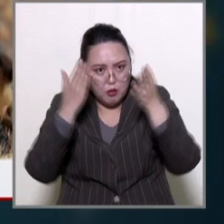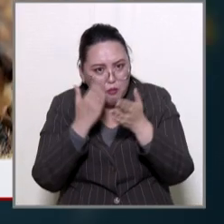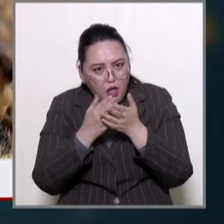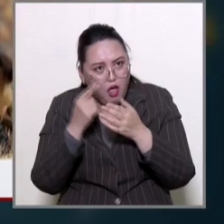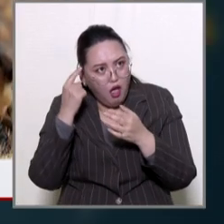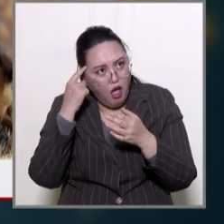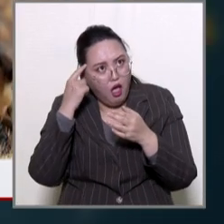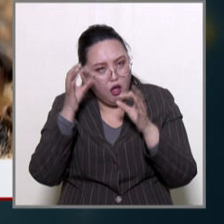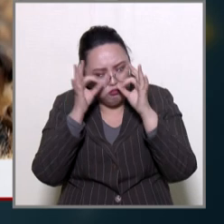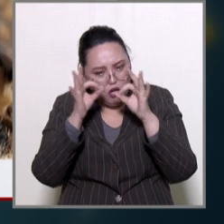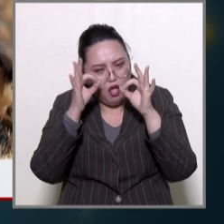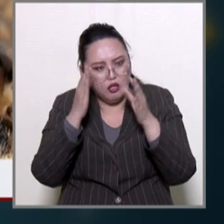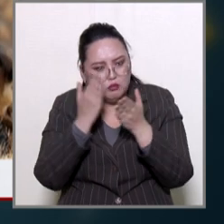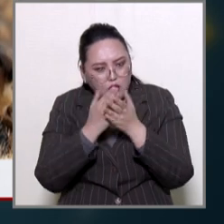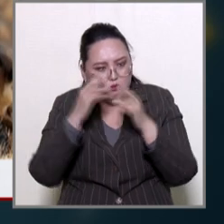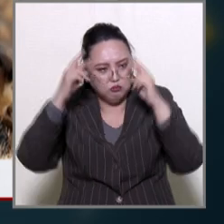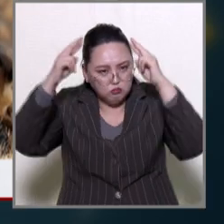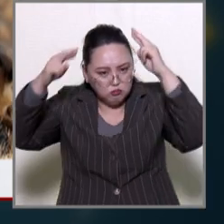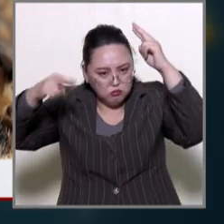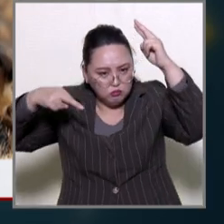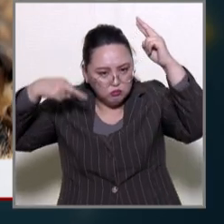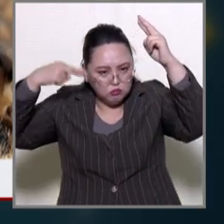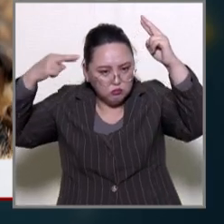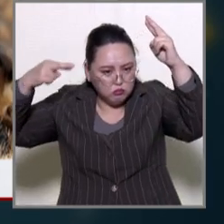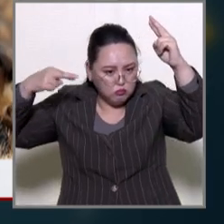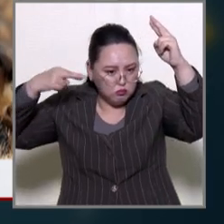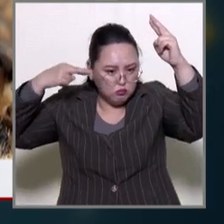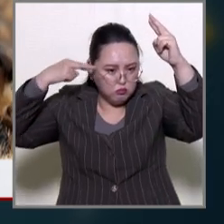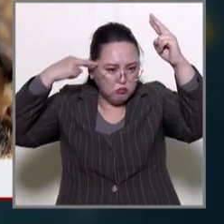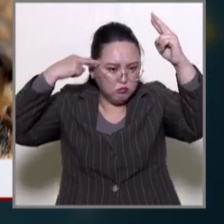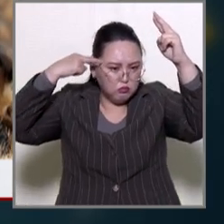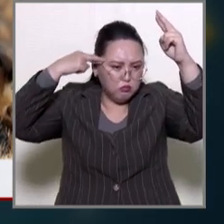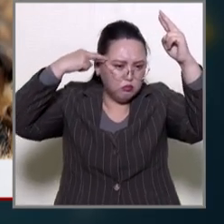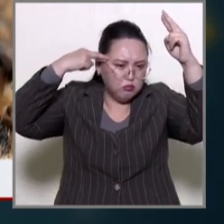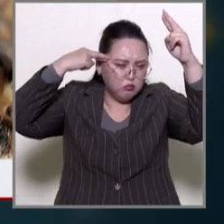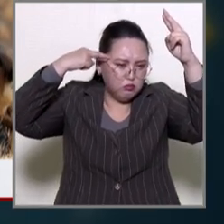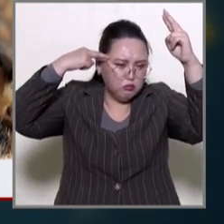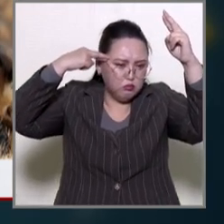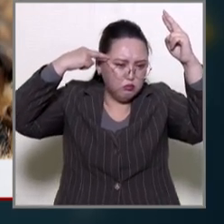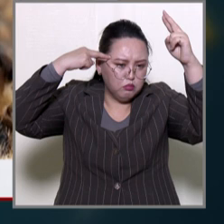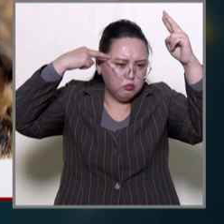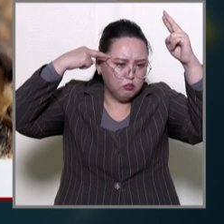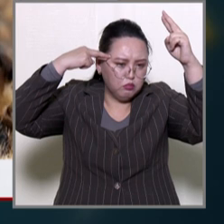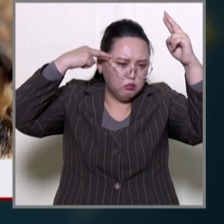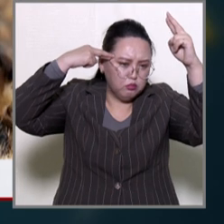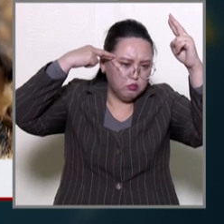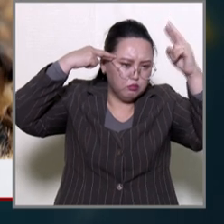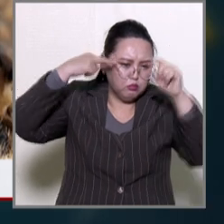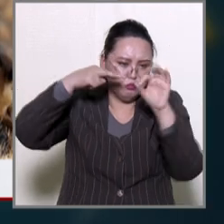ургасаар арьсаг дарж өвдөх болов. Хитгэн сар өнгөрмөгц эвэр арьсаг цоолн